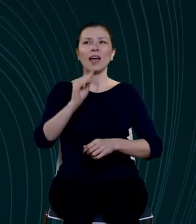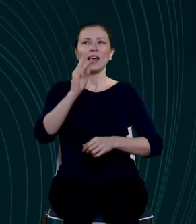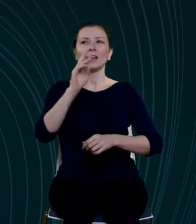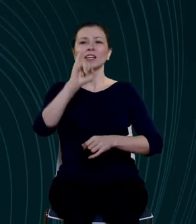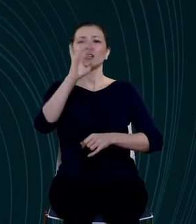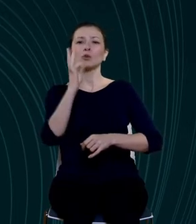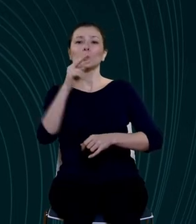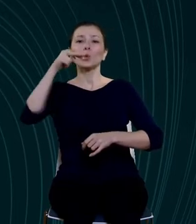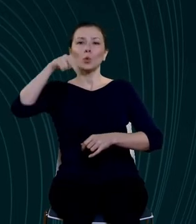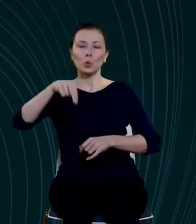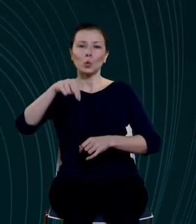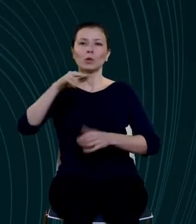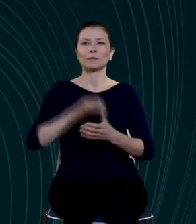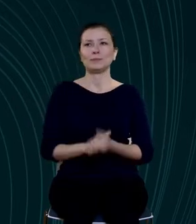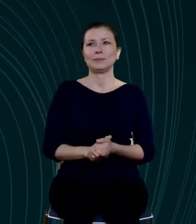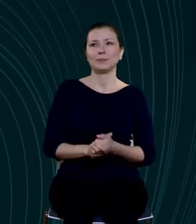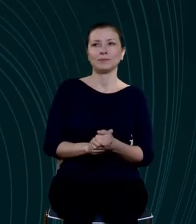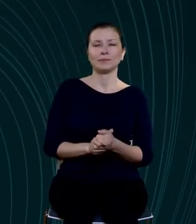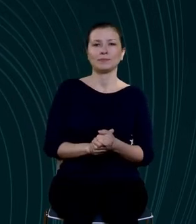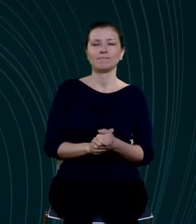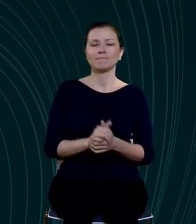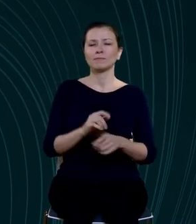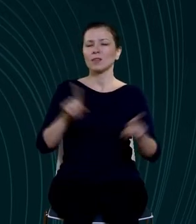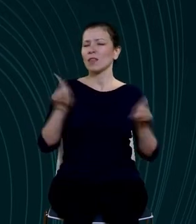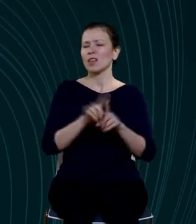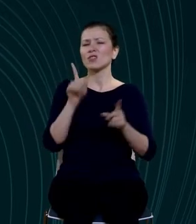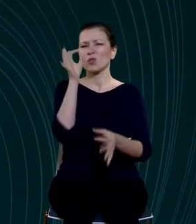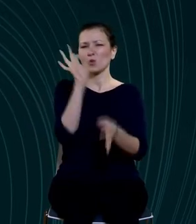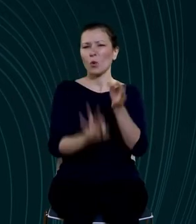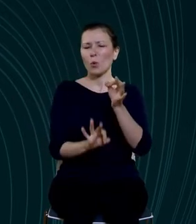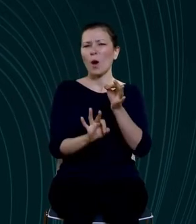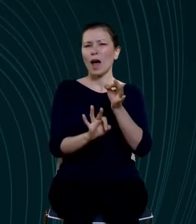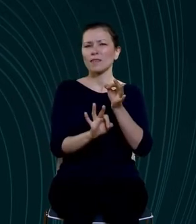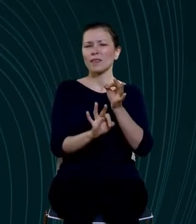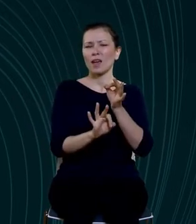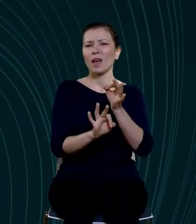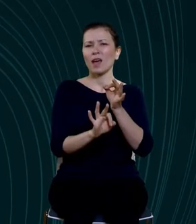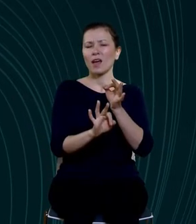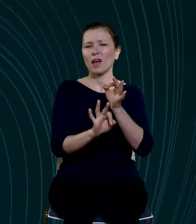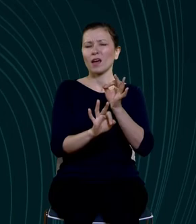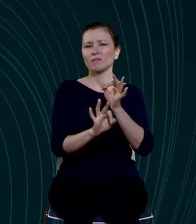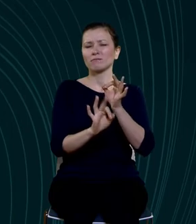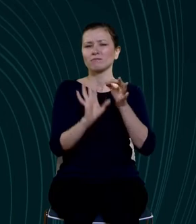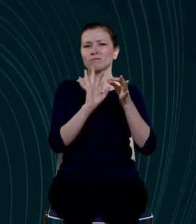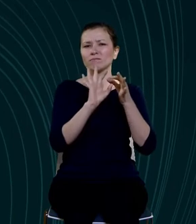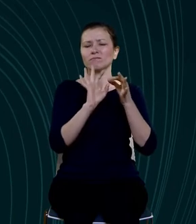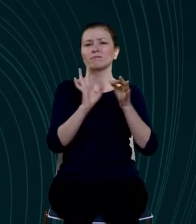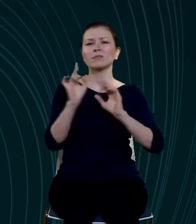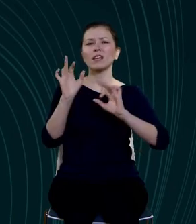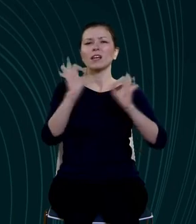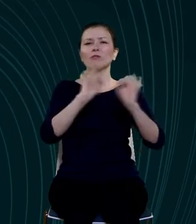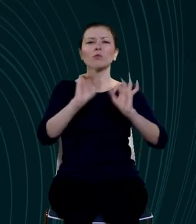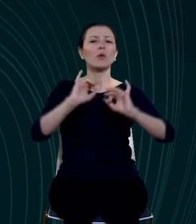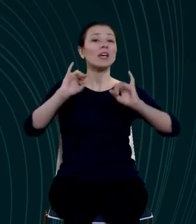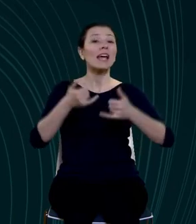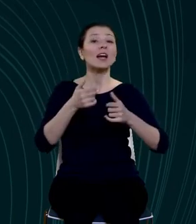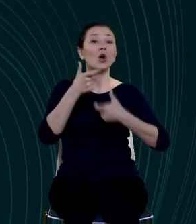które również precyzyjnie odnosi się do sposobu prowadzenia monitoringu w środowisku.